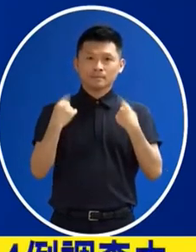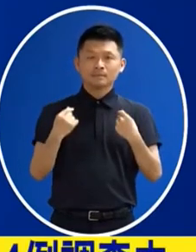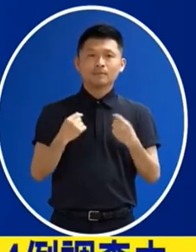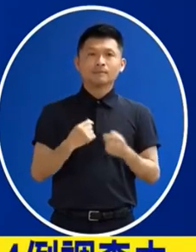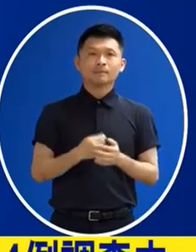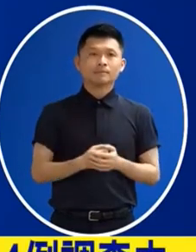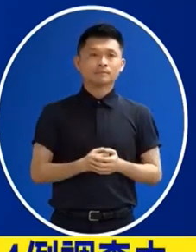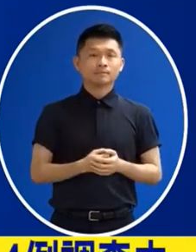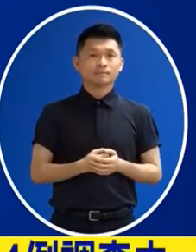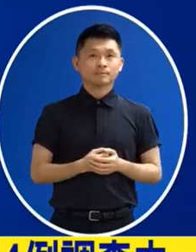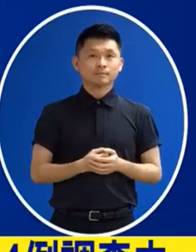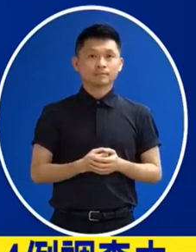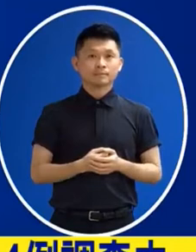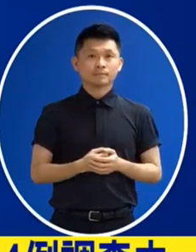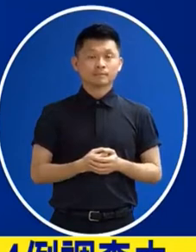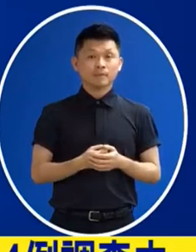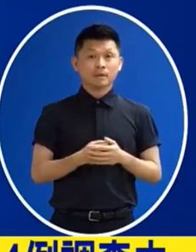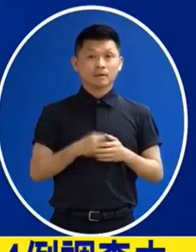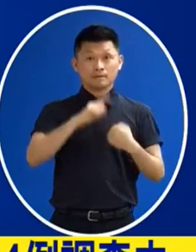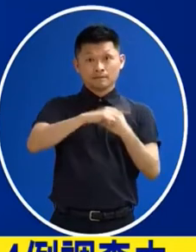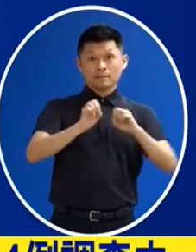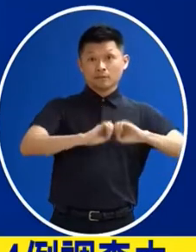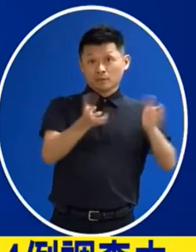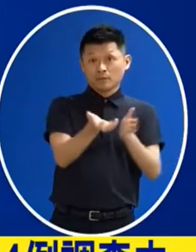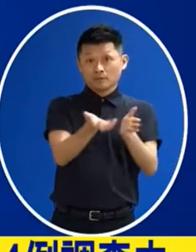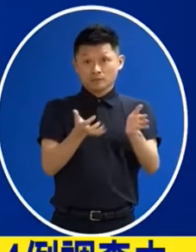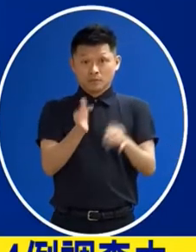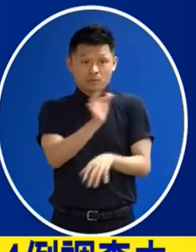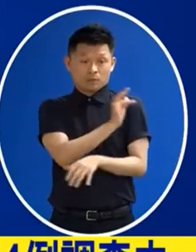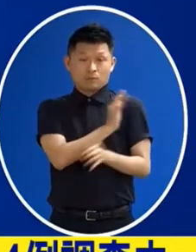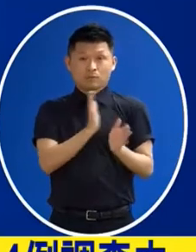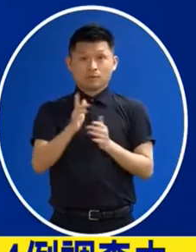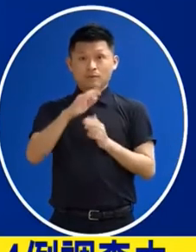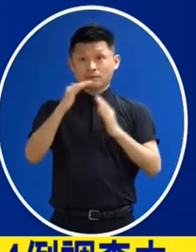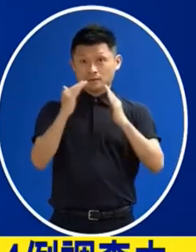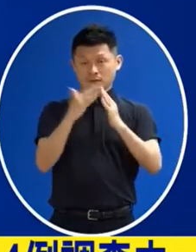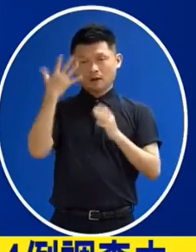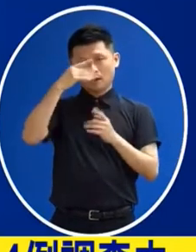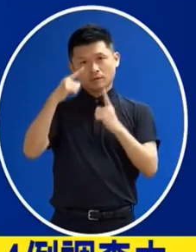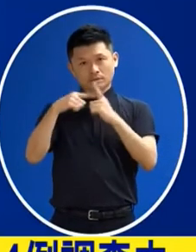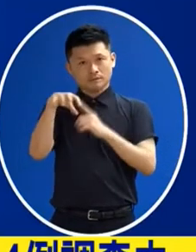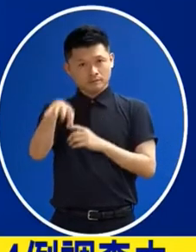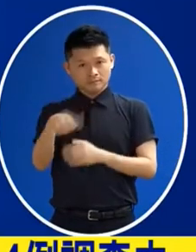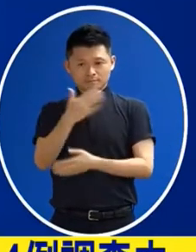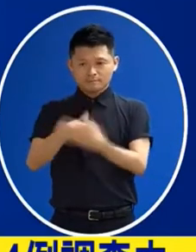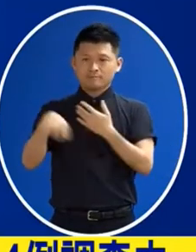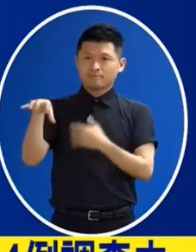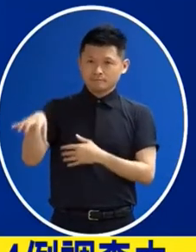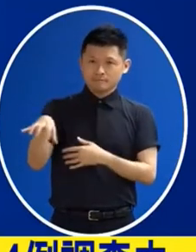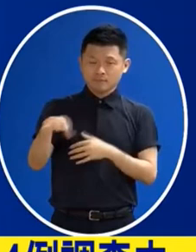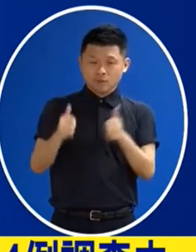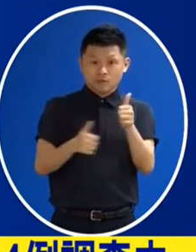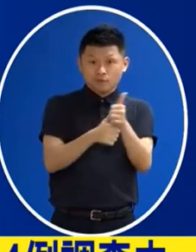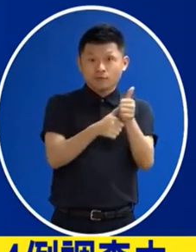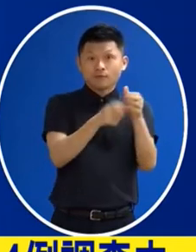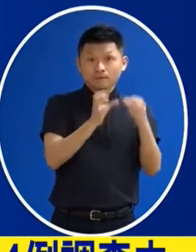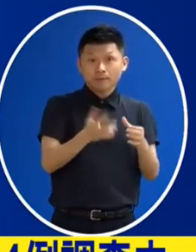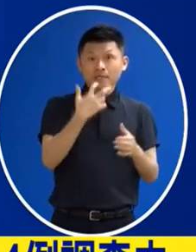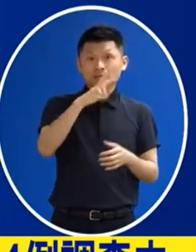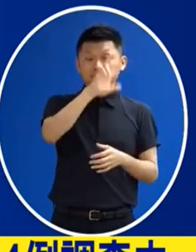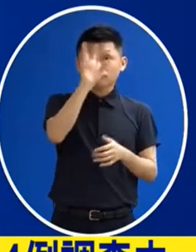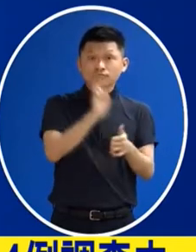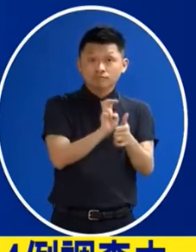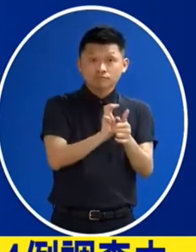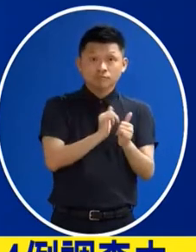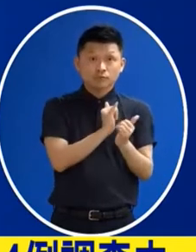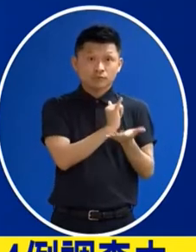法公布之前的护理之家，还有老福机构，还有生障机构，他们附设的日间照顾服